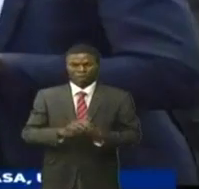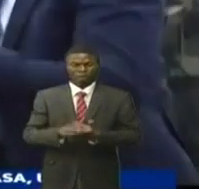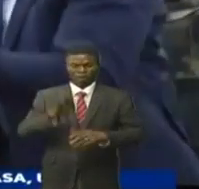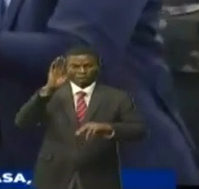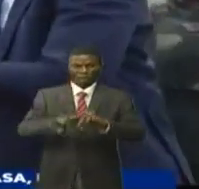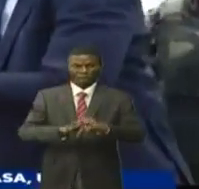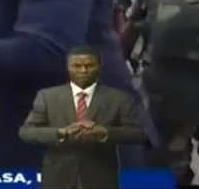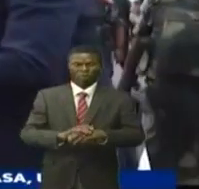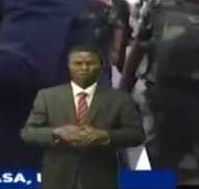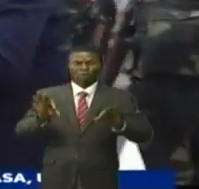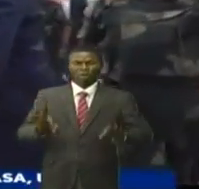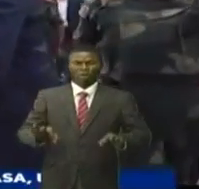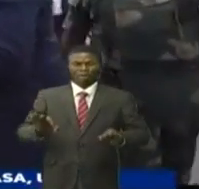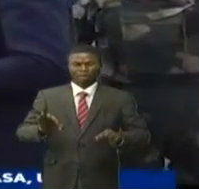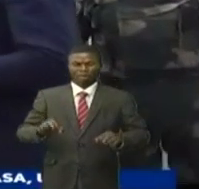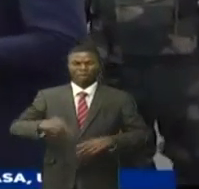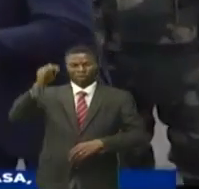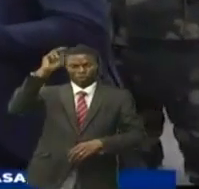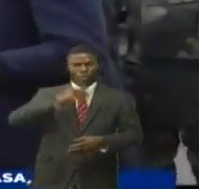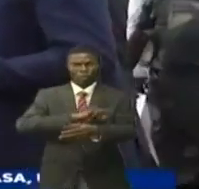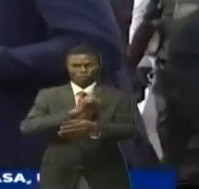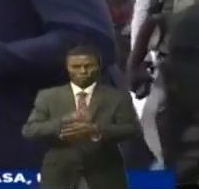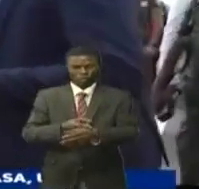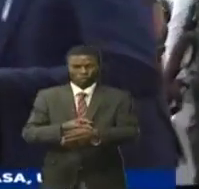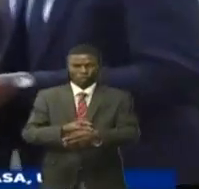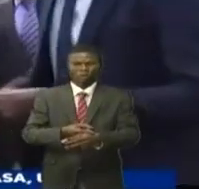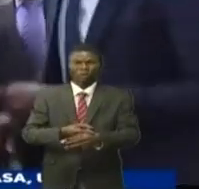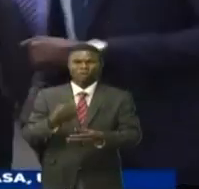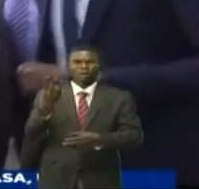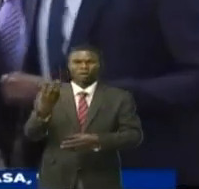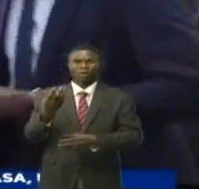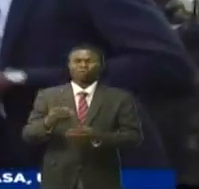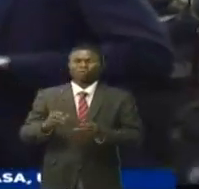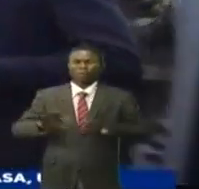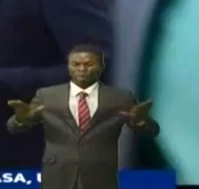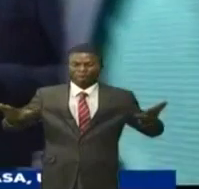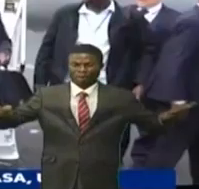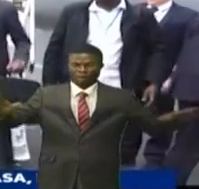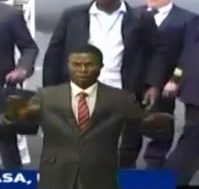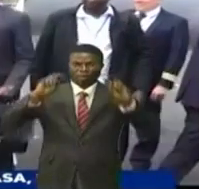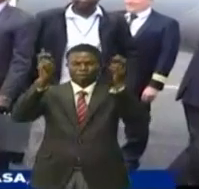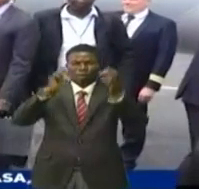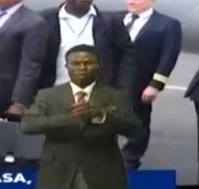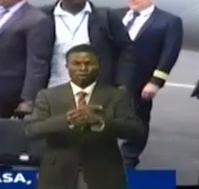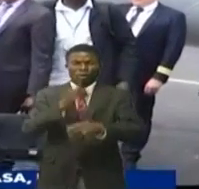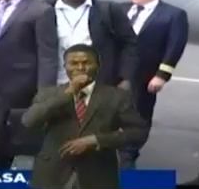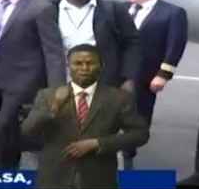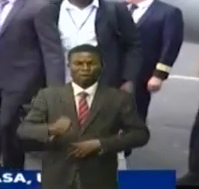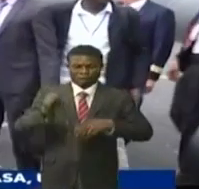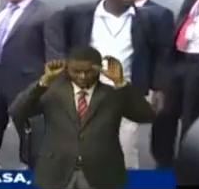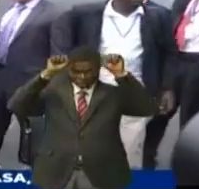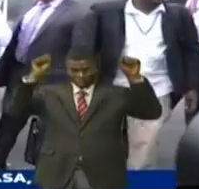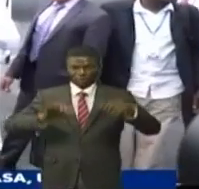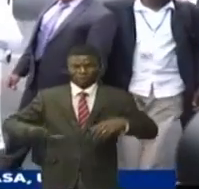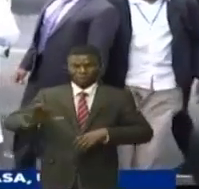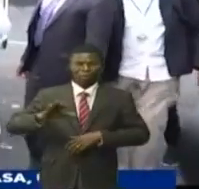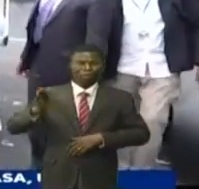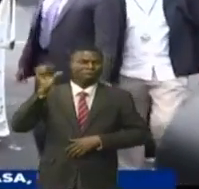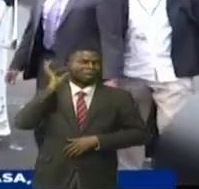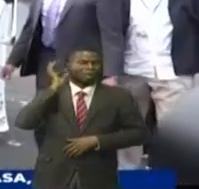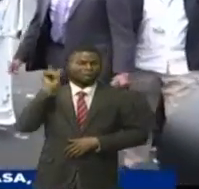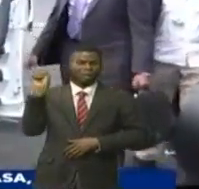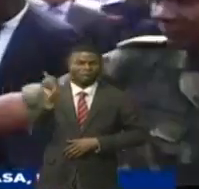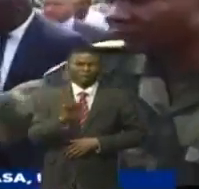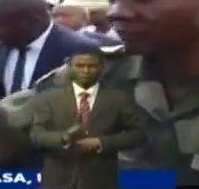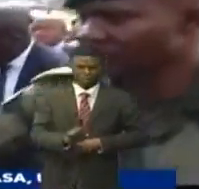après son séjour de près de 48 heures à Kinshasa à l'aéroport international de Goma l'ex-chef de l'État Kenya a été accueilli par